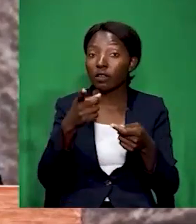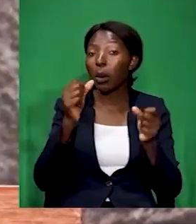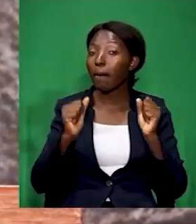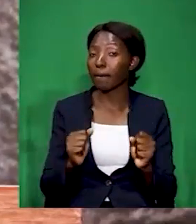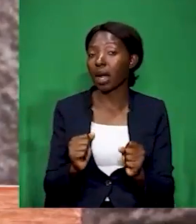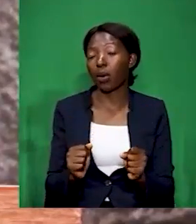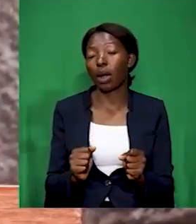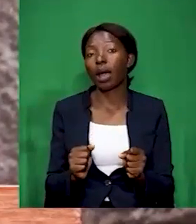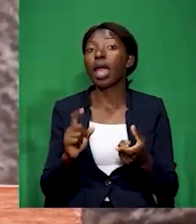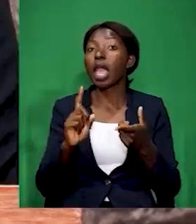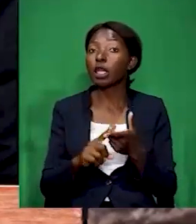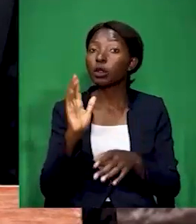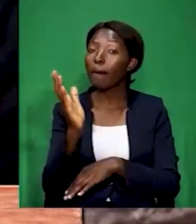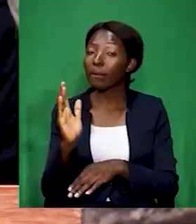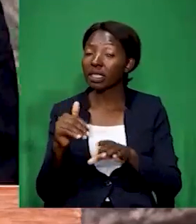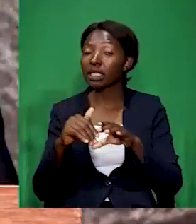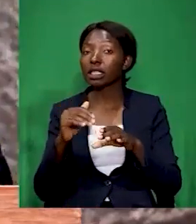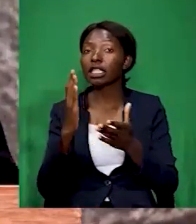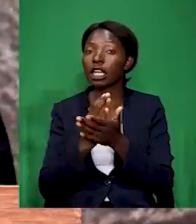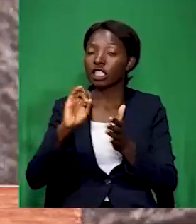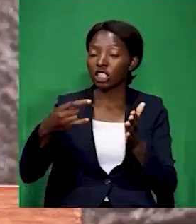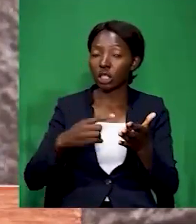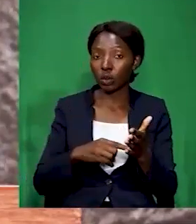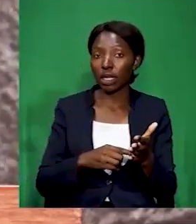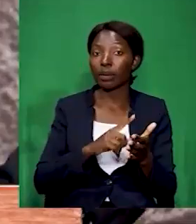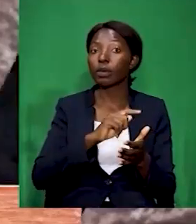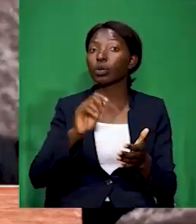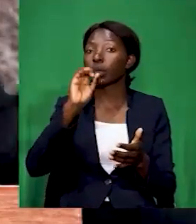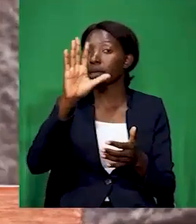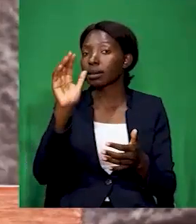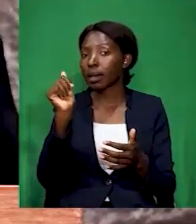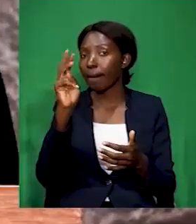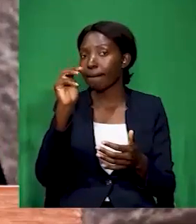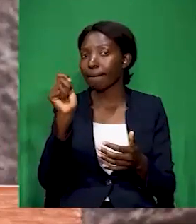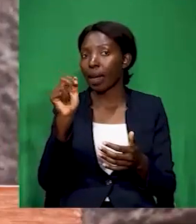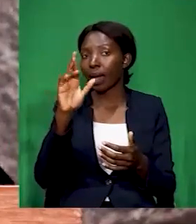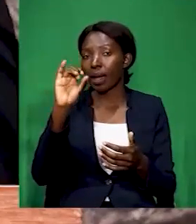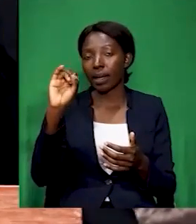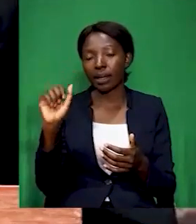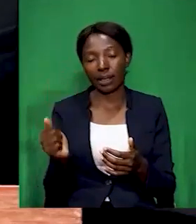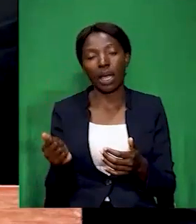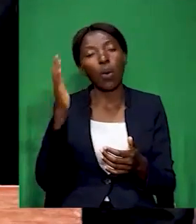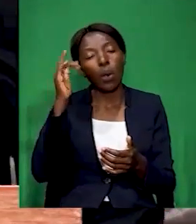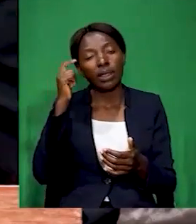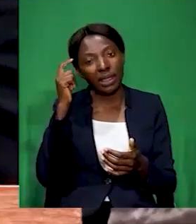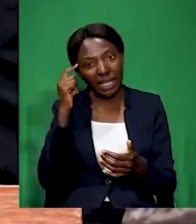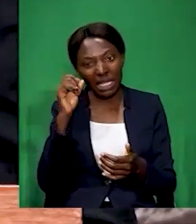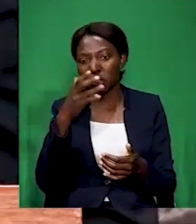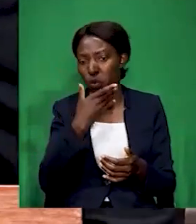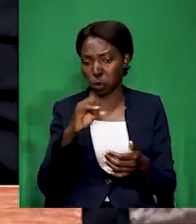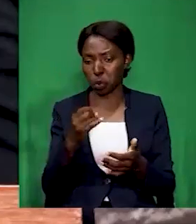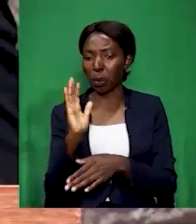muchapiwa simba mugoparidza ivhangeri kubva Jerusarema kusvika Samaria ndiana ingo funga kuti majuda anga paridza